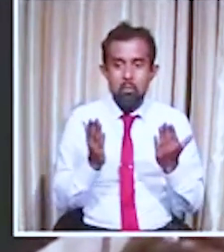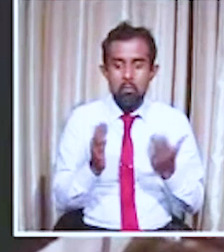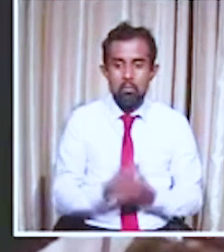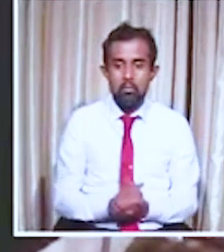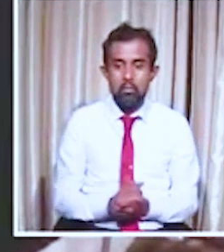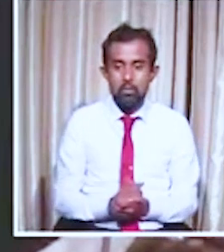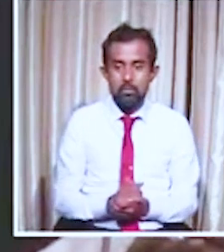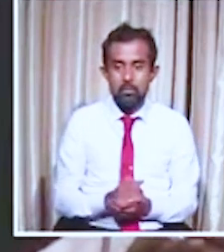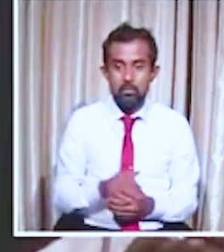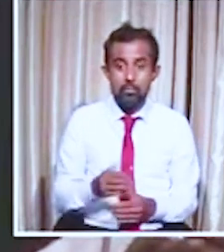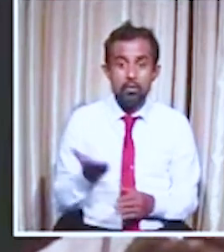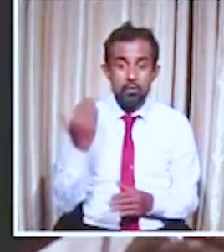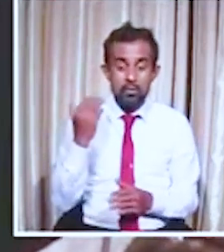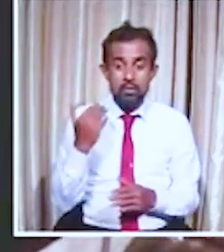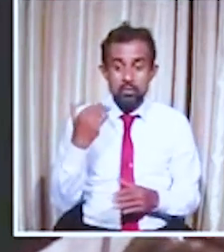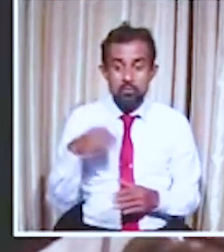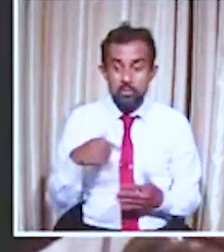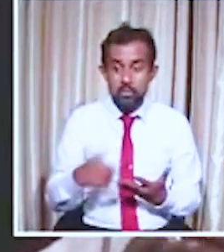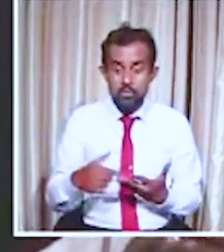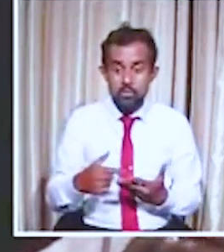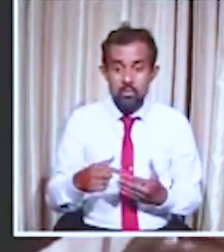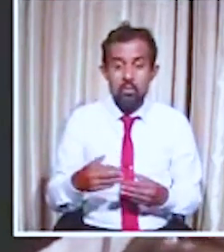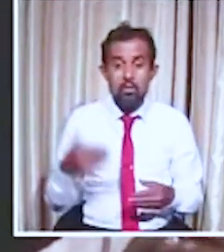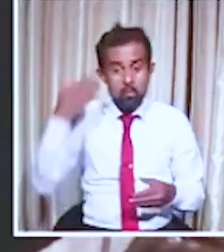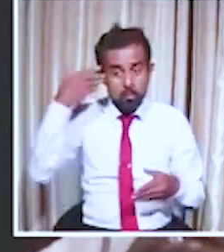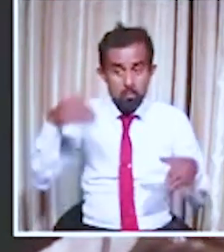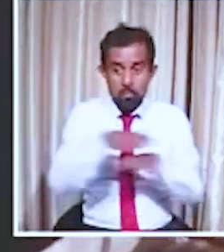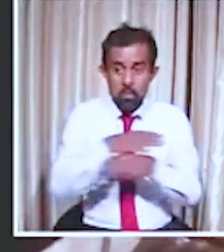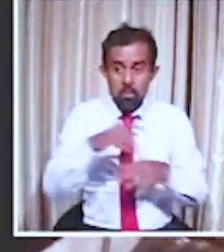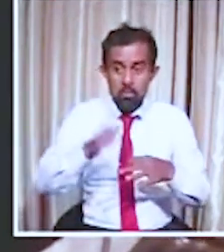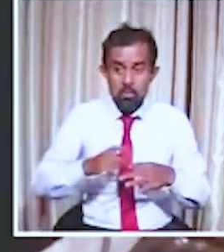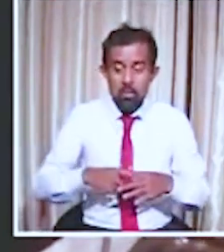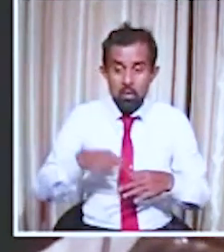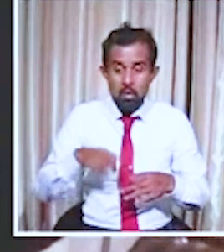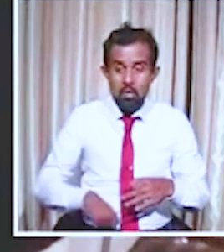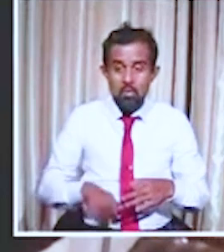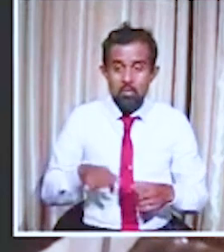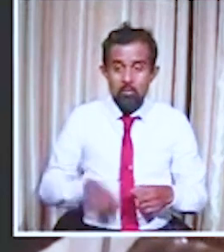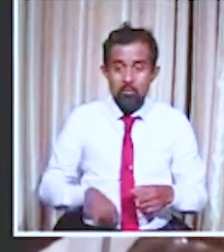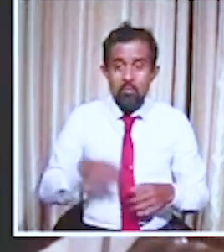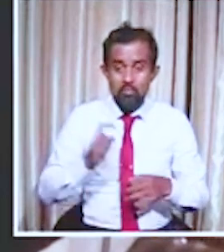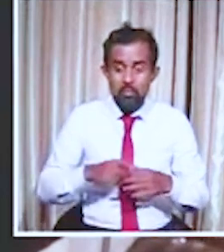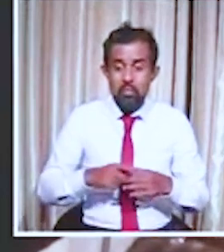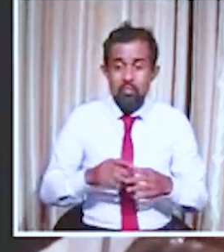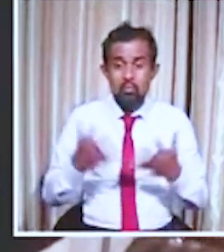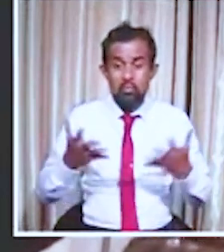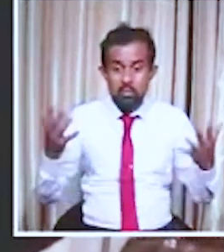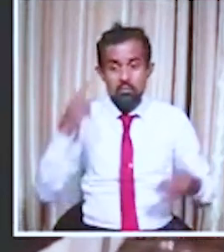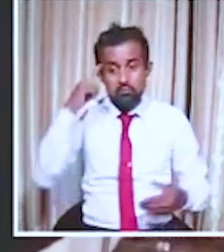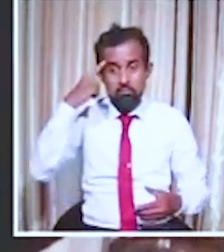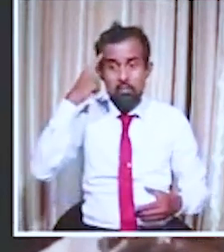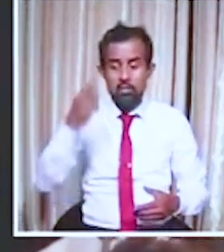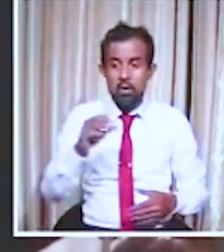முஸ்லிம்களினுடைய ஜனாசாக்கள் எரிக்கப்பட்ட போது இந்த ஜனாசாக்கள் எரிப்பதை நிறுத்திவிடுங்கள் என்பதாக இந்த அரசின் உயர் மட்டங்களோடு நின்று காலை பிடித்து